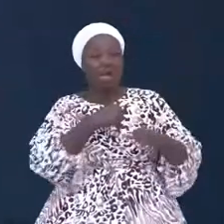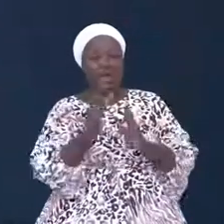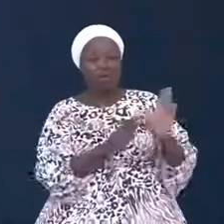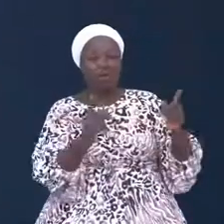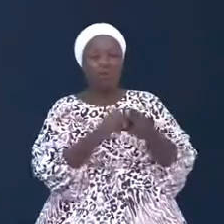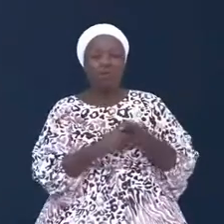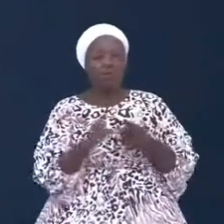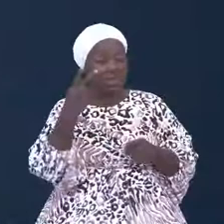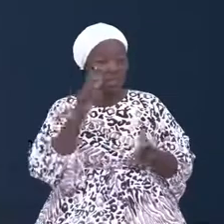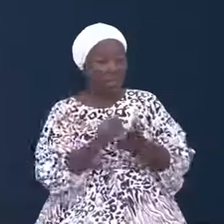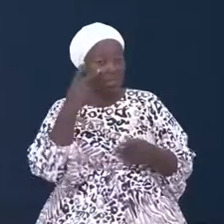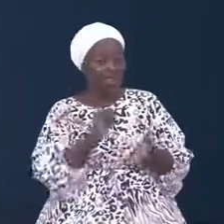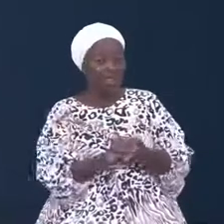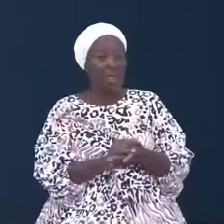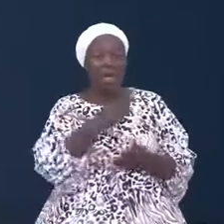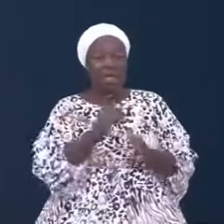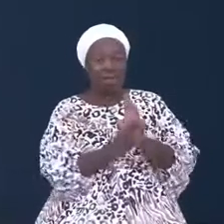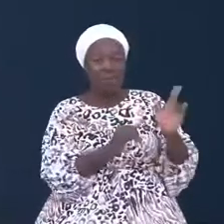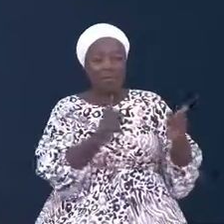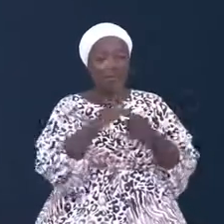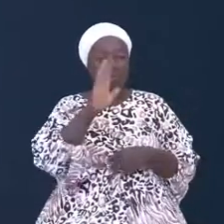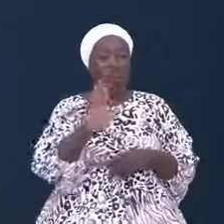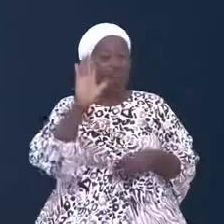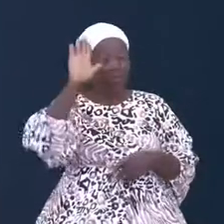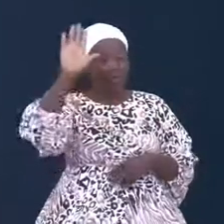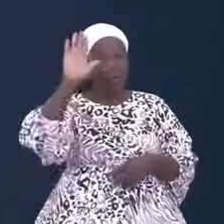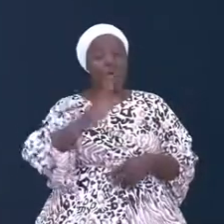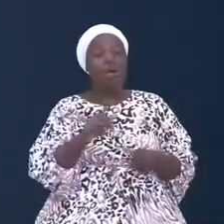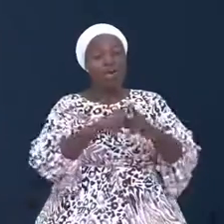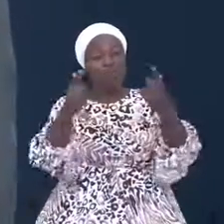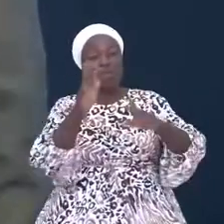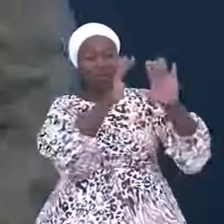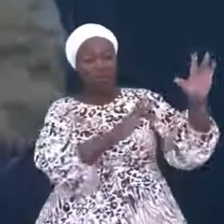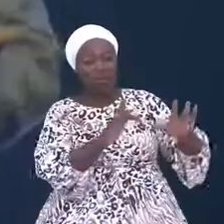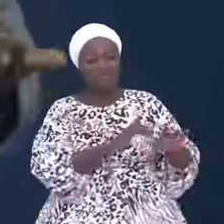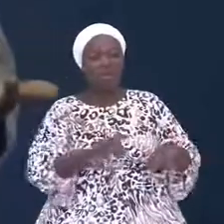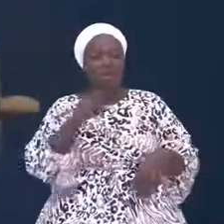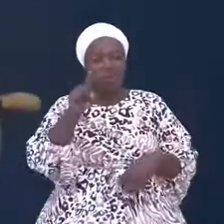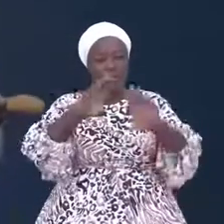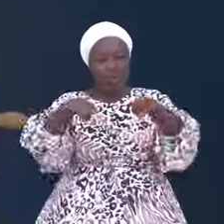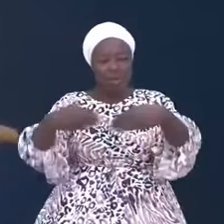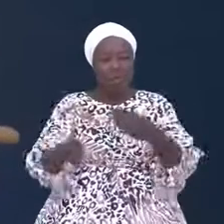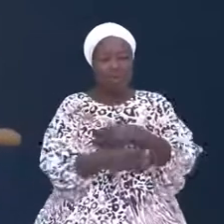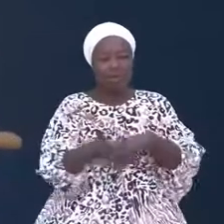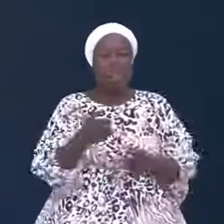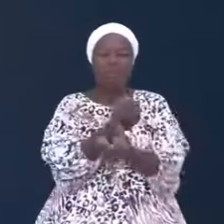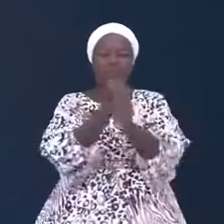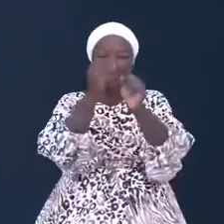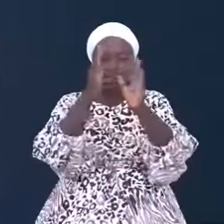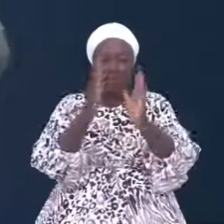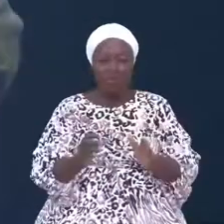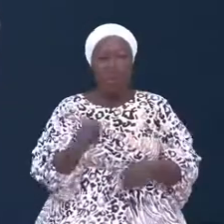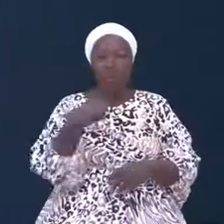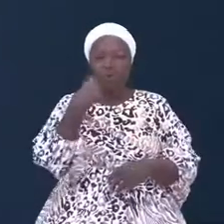Tu les as entendus du haut des cieux et dans ta, ouais, ceci, et dans ta grande miséricorde. Tu leur